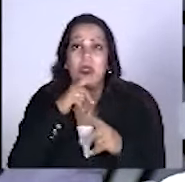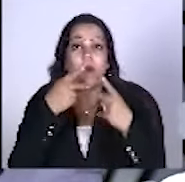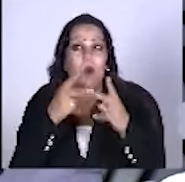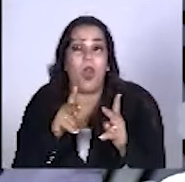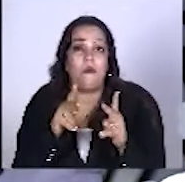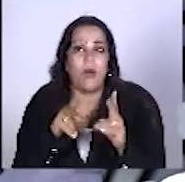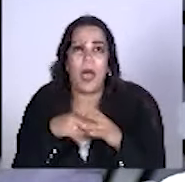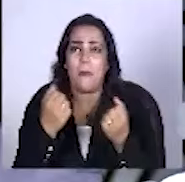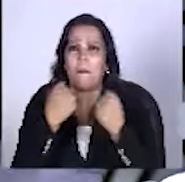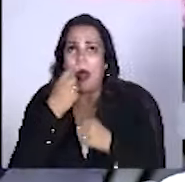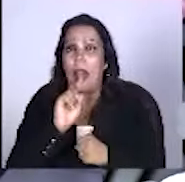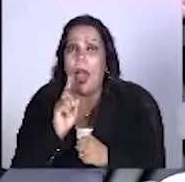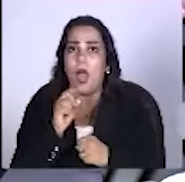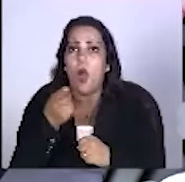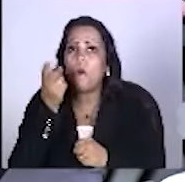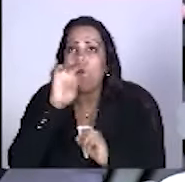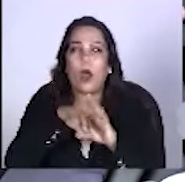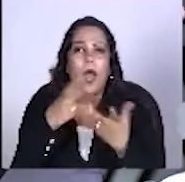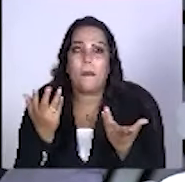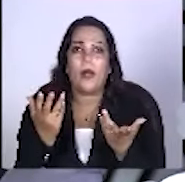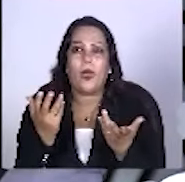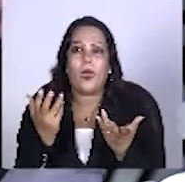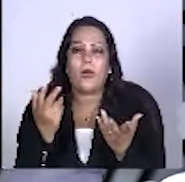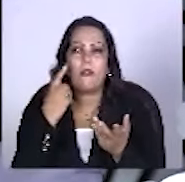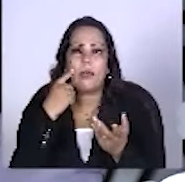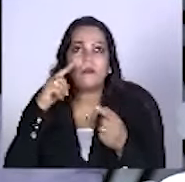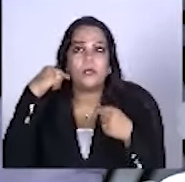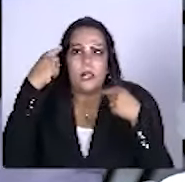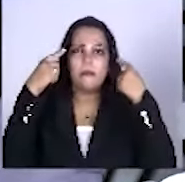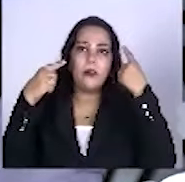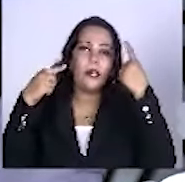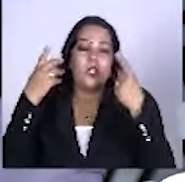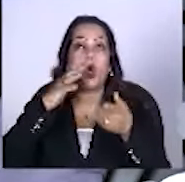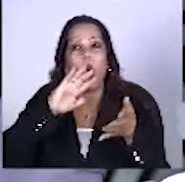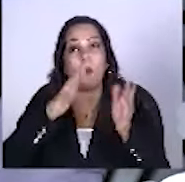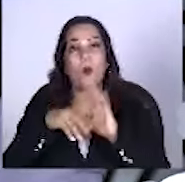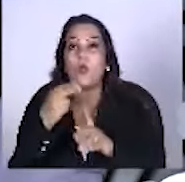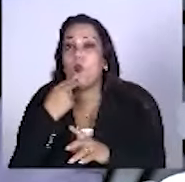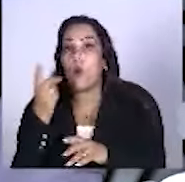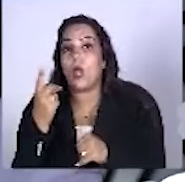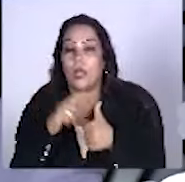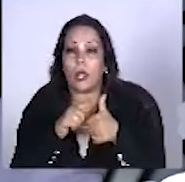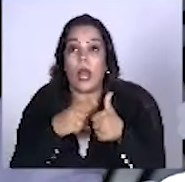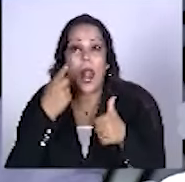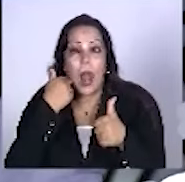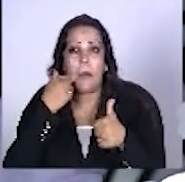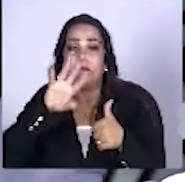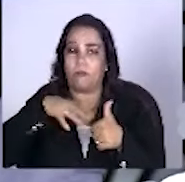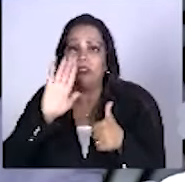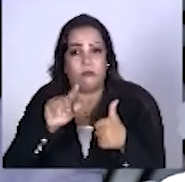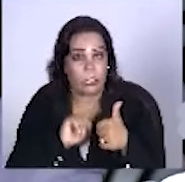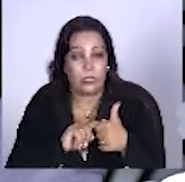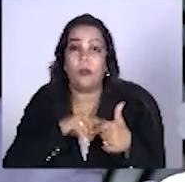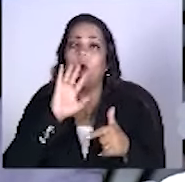هي ما بتمنعنيش، طب بكره هي ايه؟ اكيد. فممكن جدا واد يبقى لعبي، وممكن